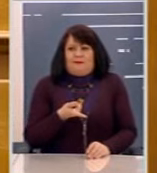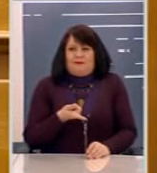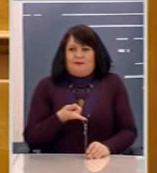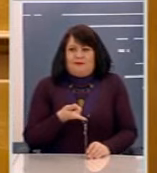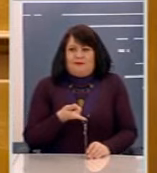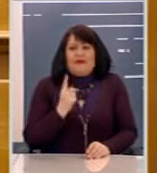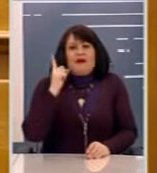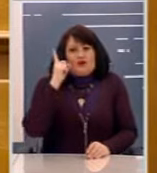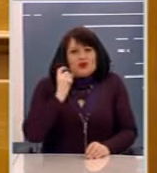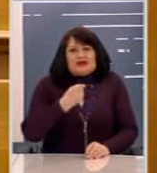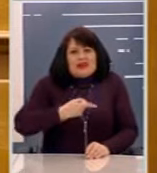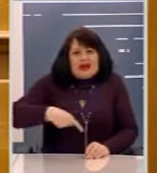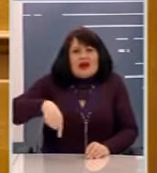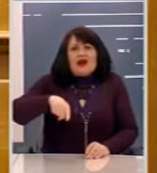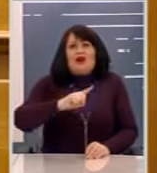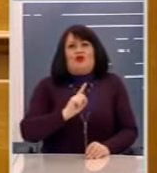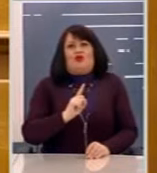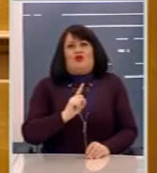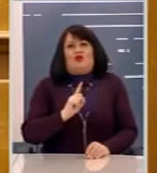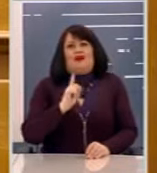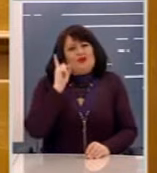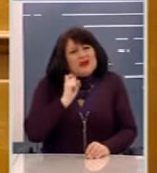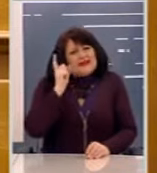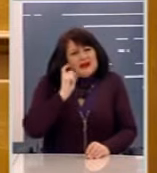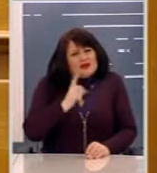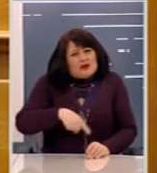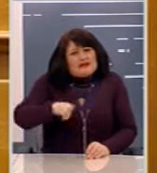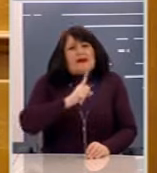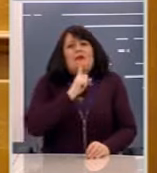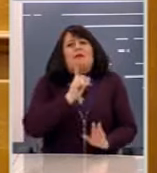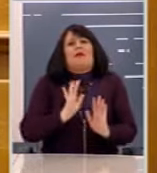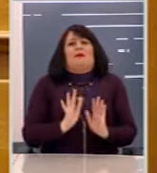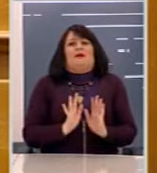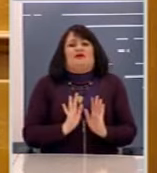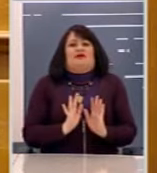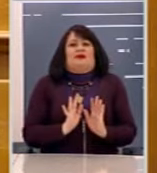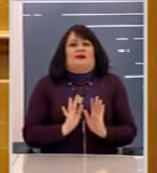και το ξέρουν όλοι οι παρεκκούντες στην Ιερουσαλήμ.